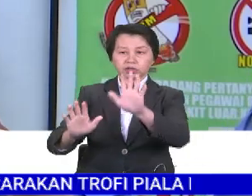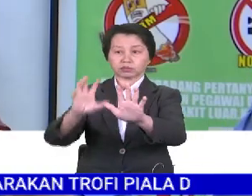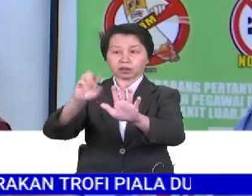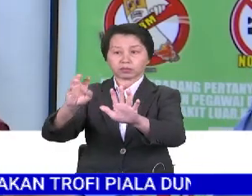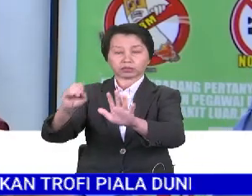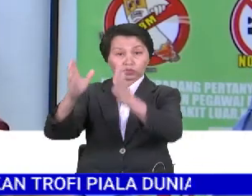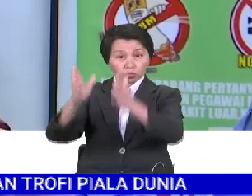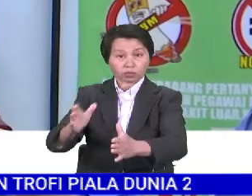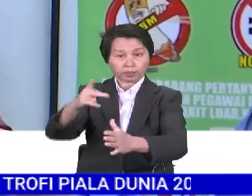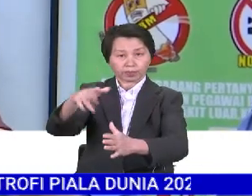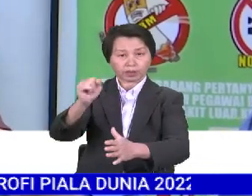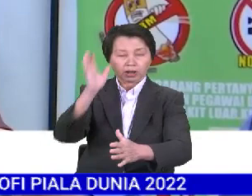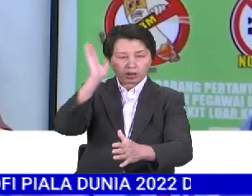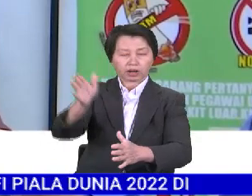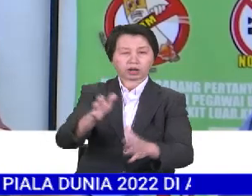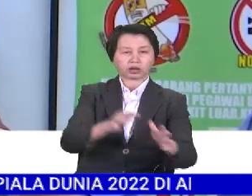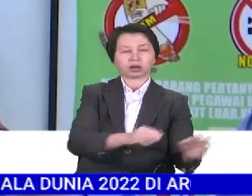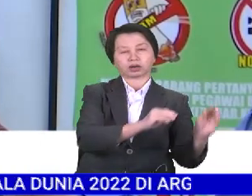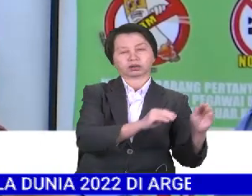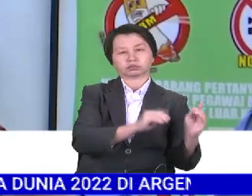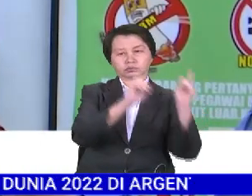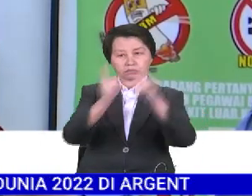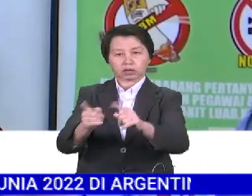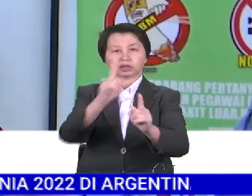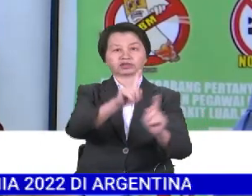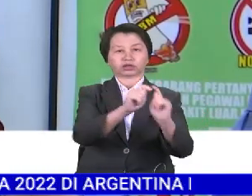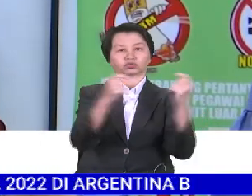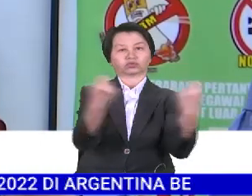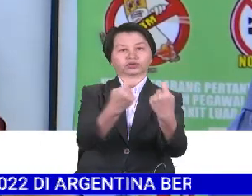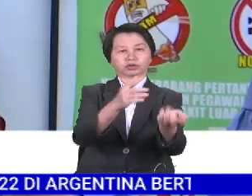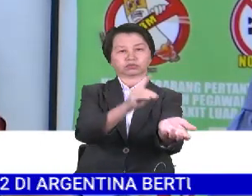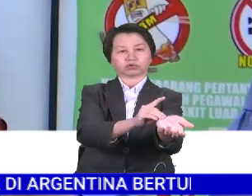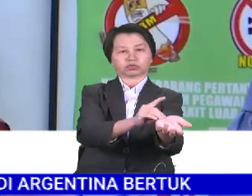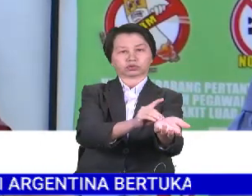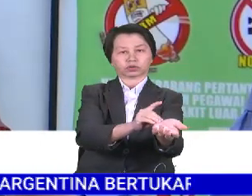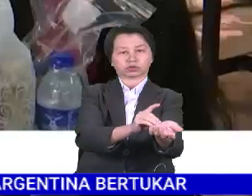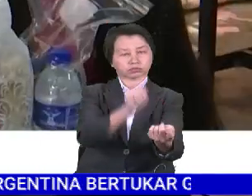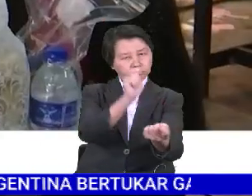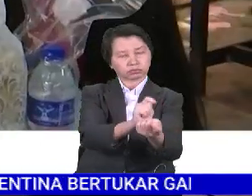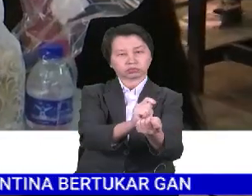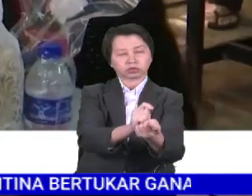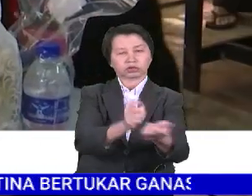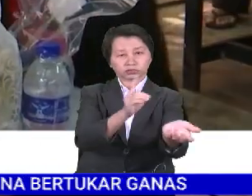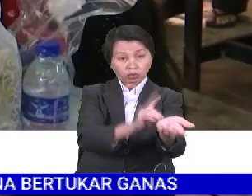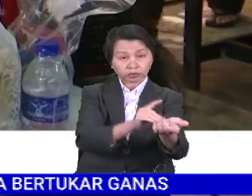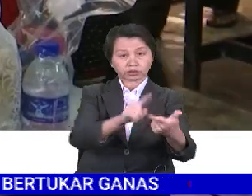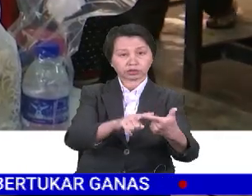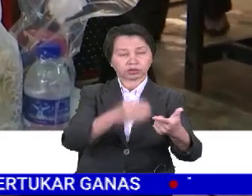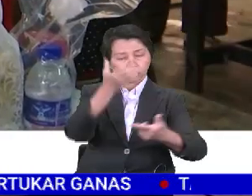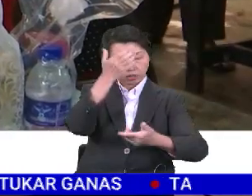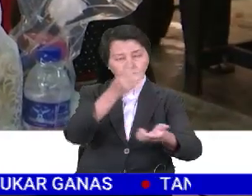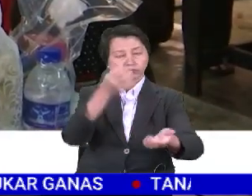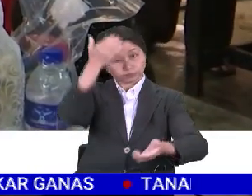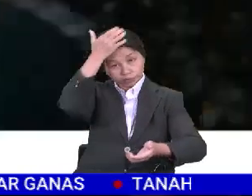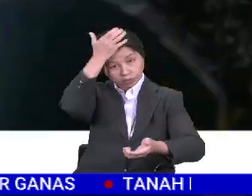masa, biasanya kita akan tempatkan satu pasukan yang statik yang terdiri daripada doktor, nurses dan